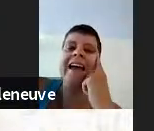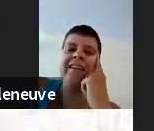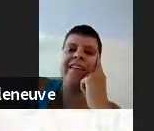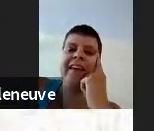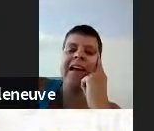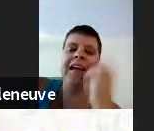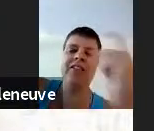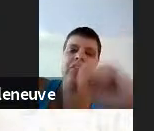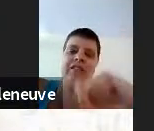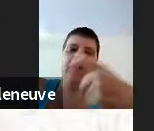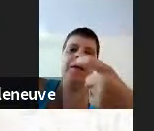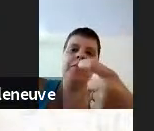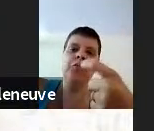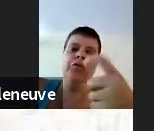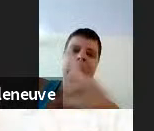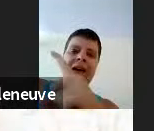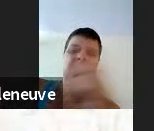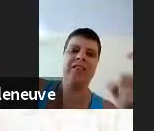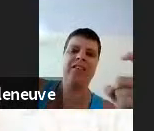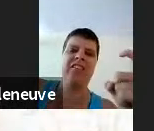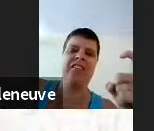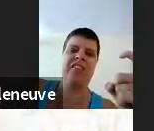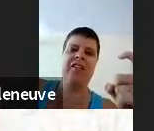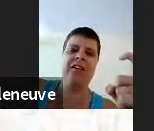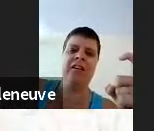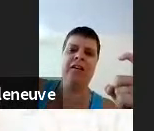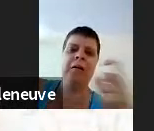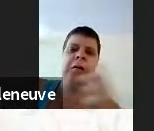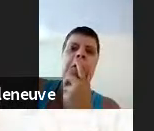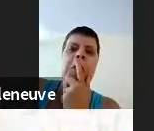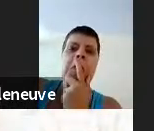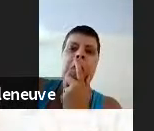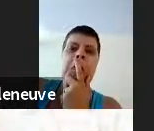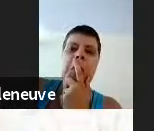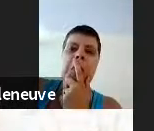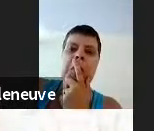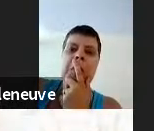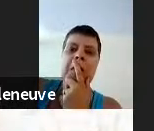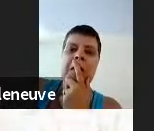en ASL, est-ce que c'est le même mouvement ou est-ce que c'est ça?